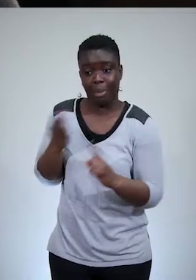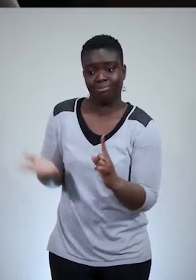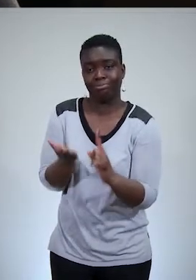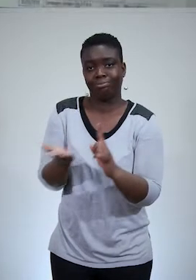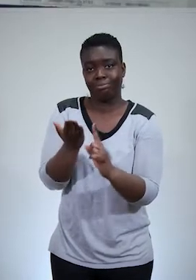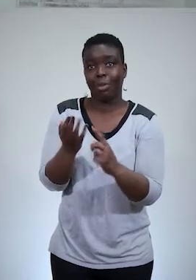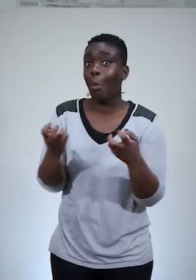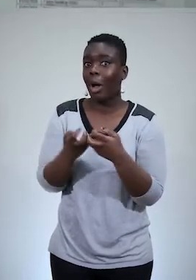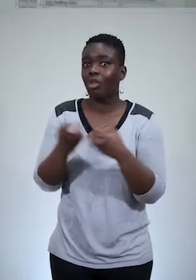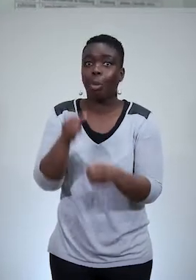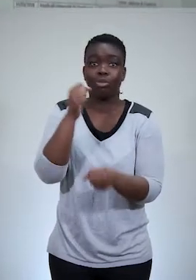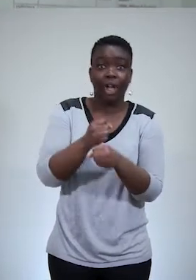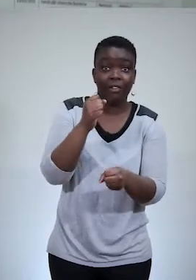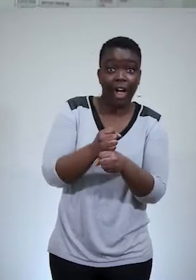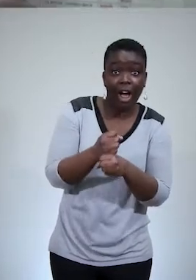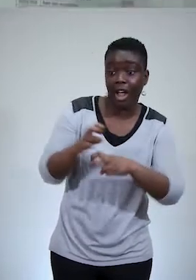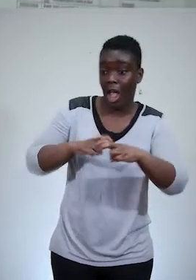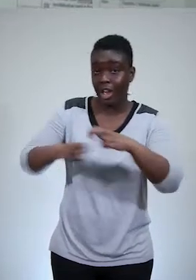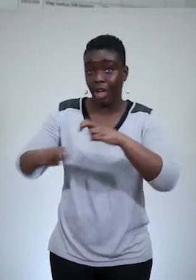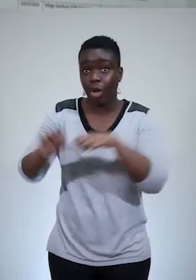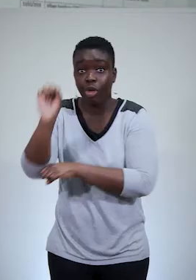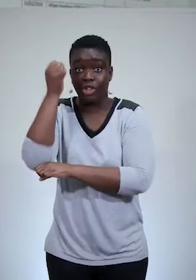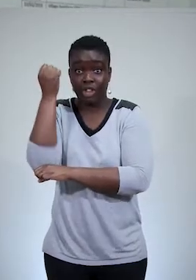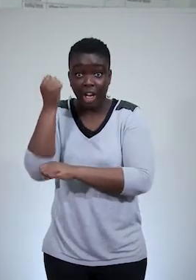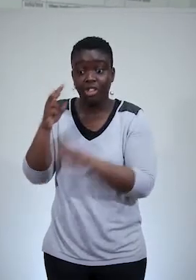de handicap, ce qui est important, il y a effectivement